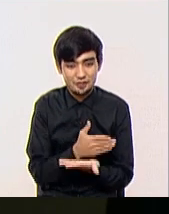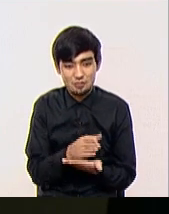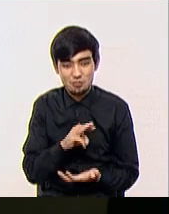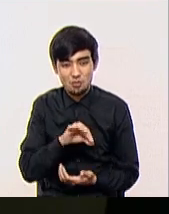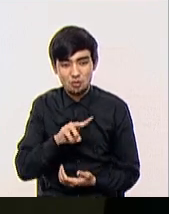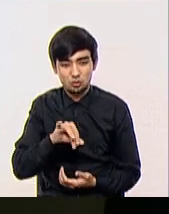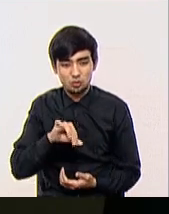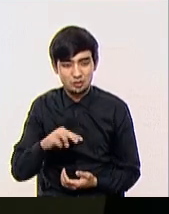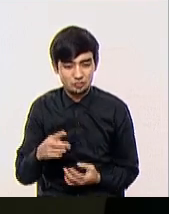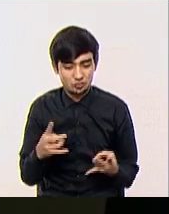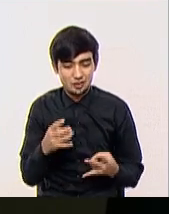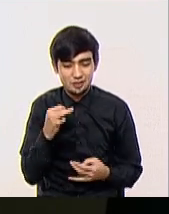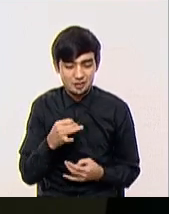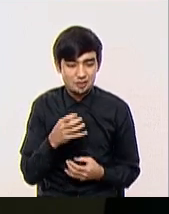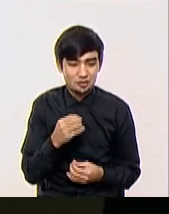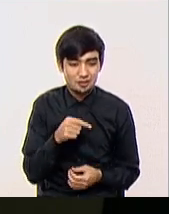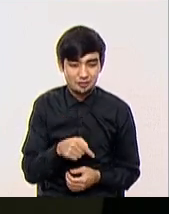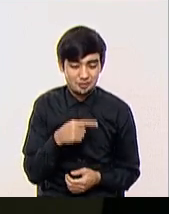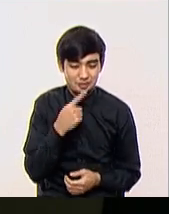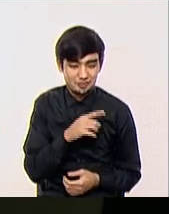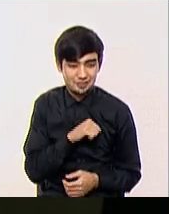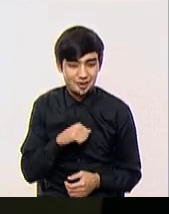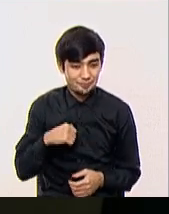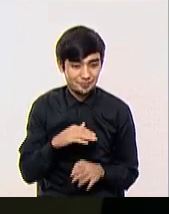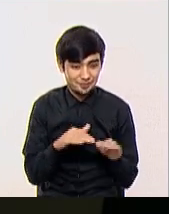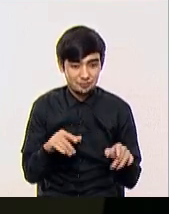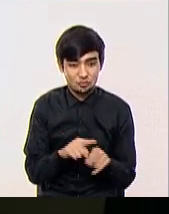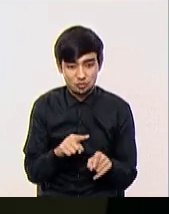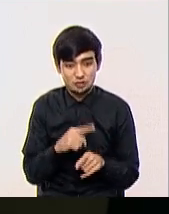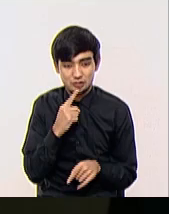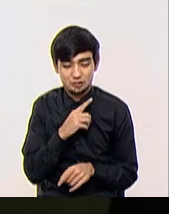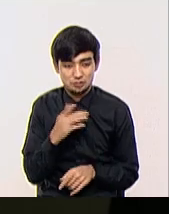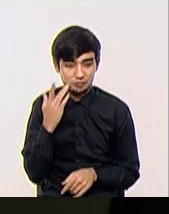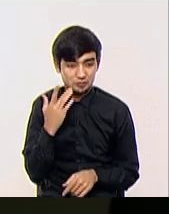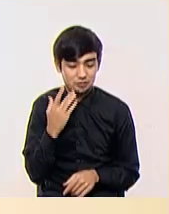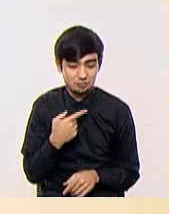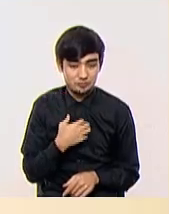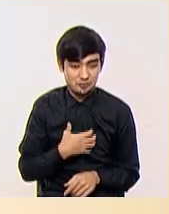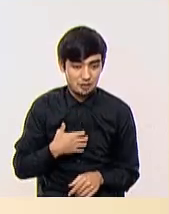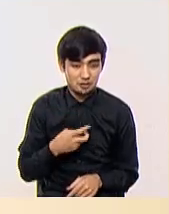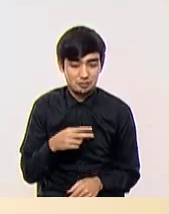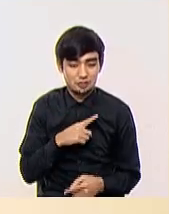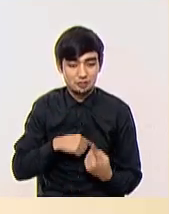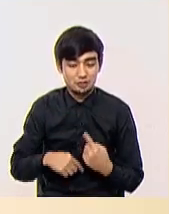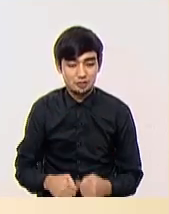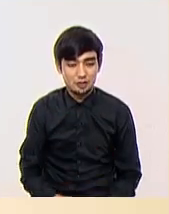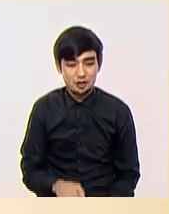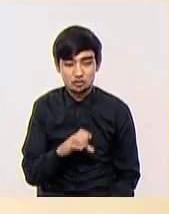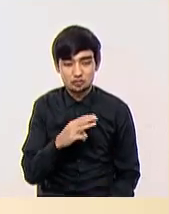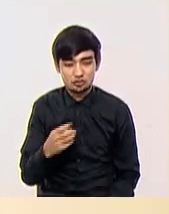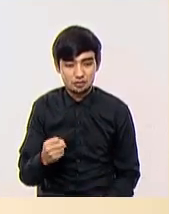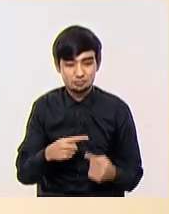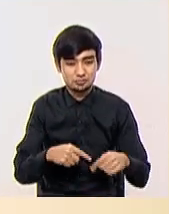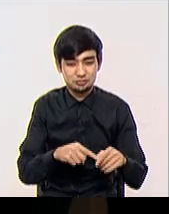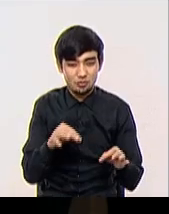модули. И более того, об этом говорят сами дети. И для нас это очень важно. По данным агентства США по